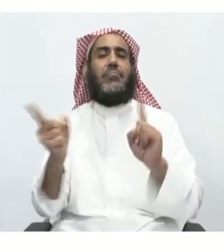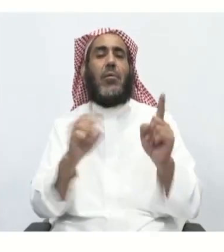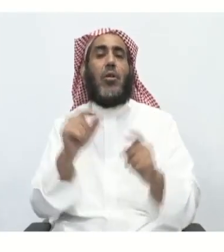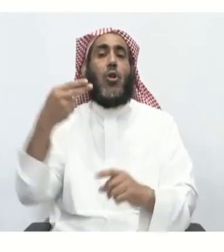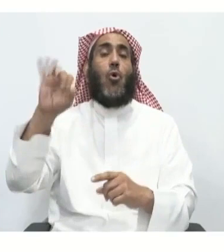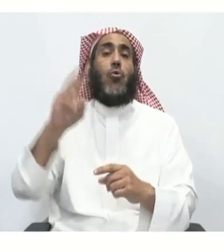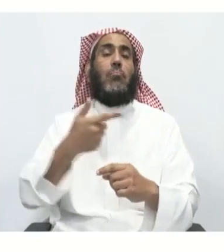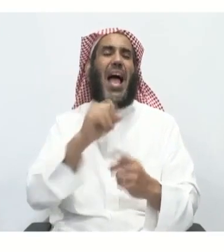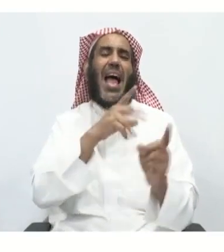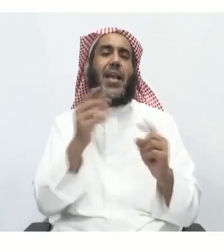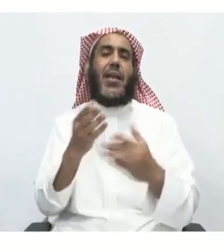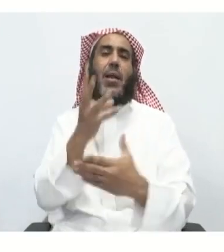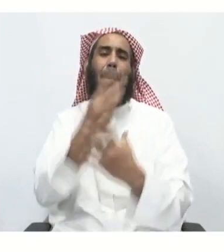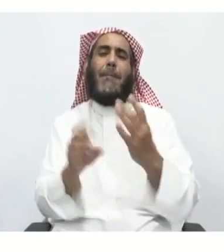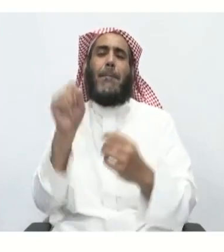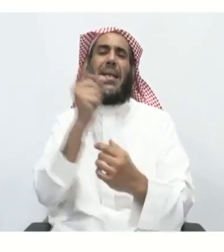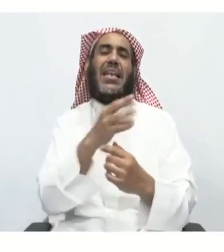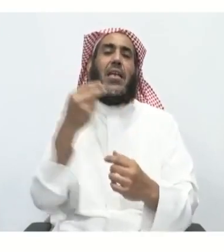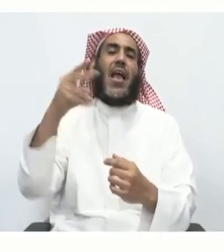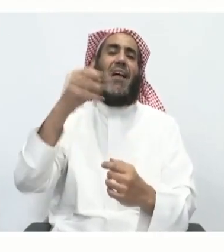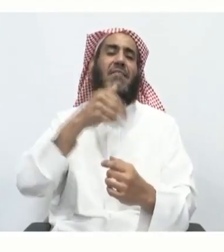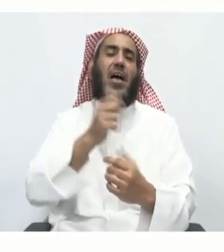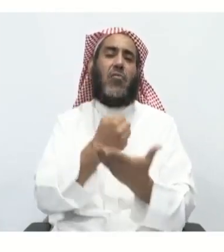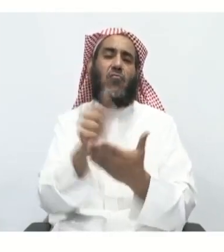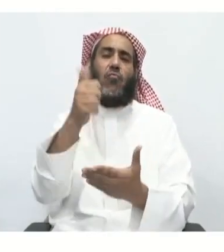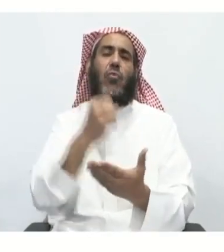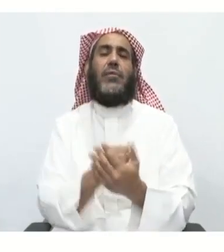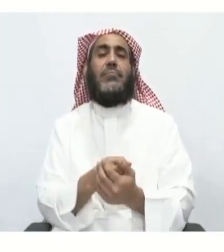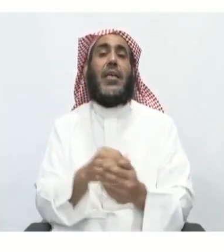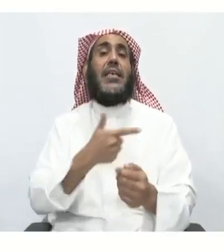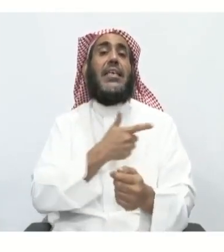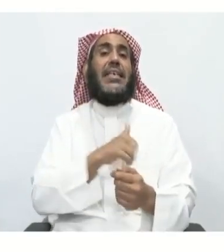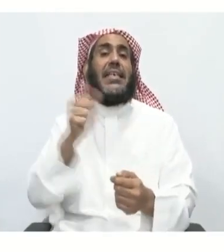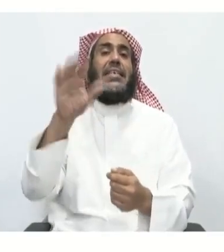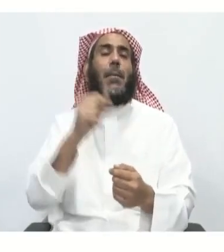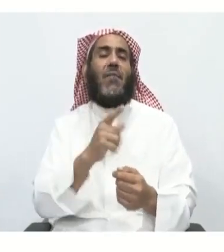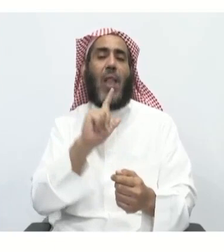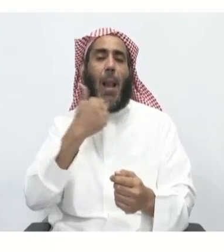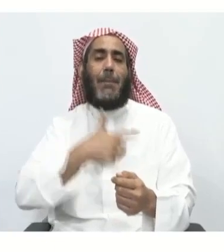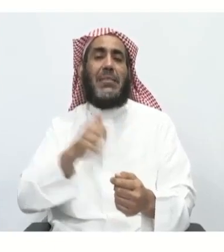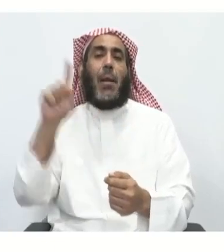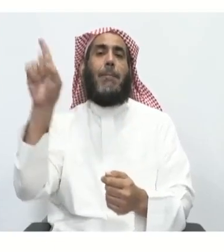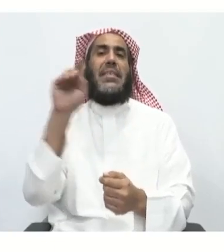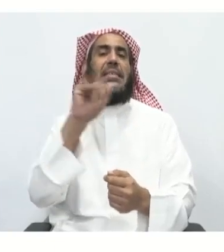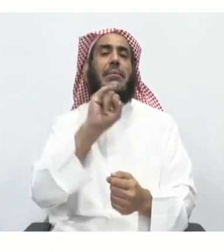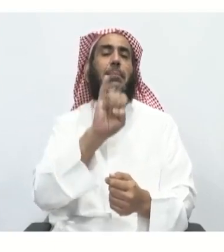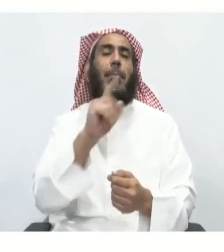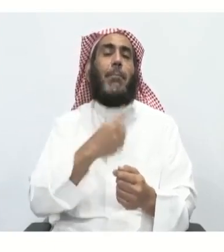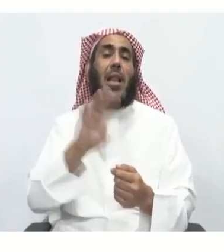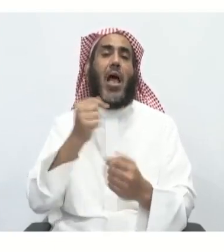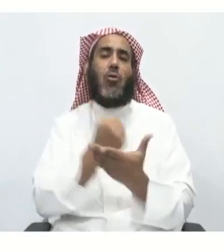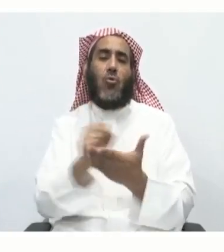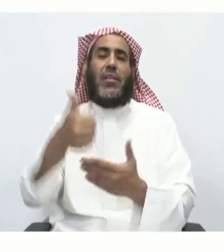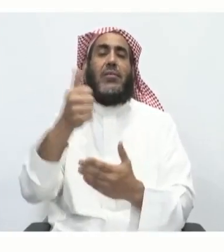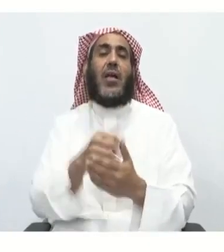مثل عثمان بن عفان فان هنا حذفت ايضا الف الوصل او همزه الوصل اسم هنا في في البسمله بسم الله ايضا تحذف همزه